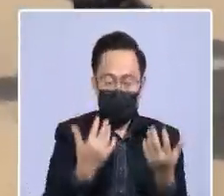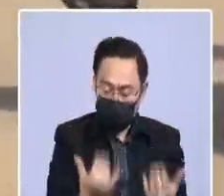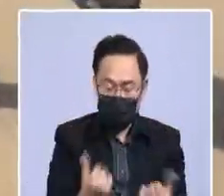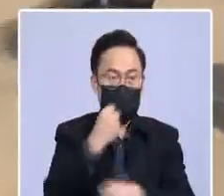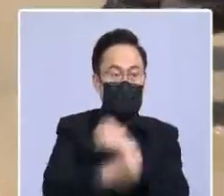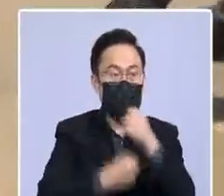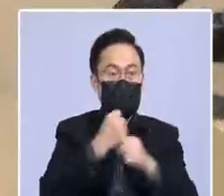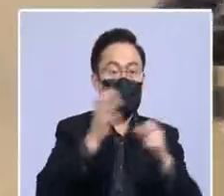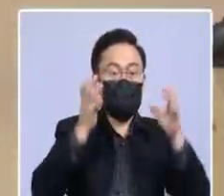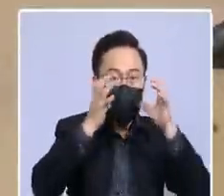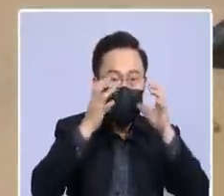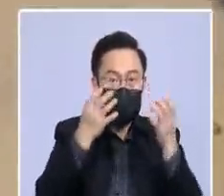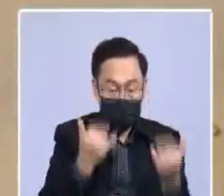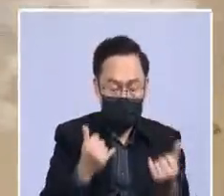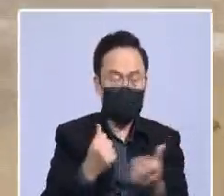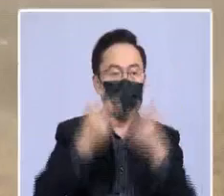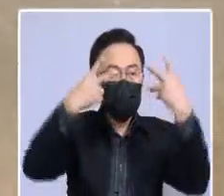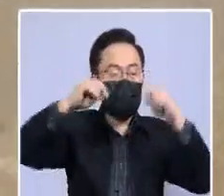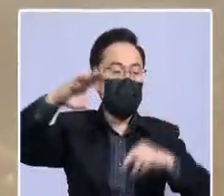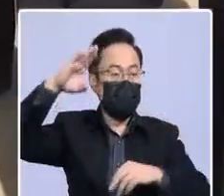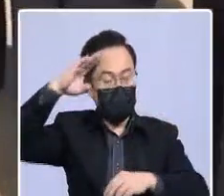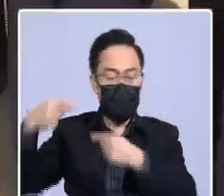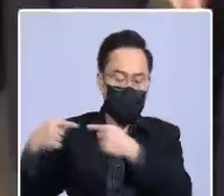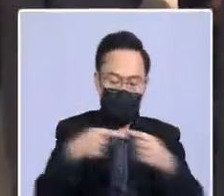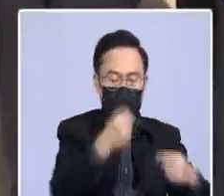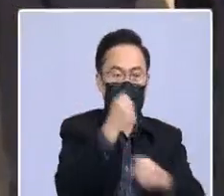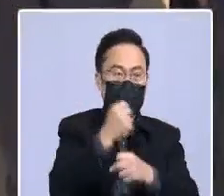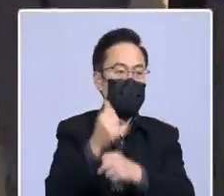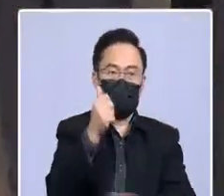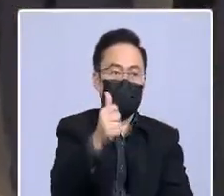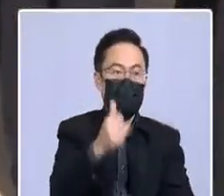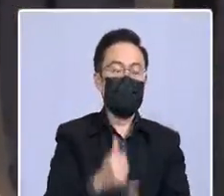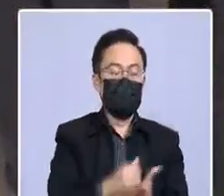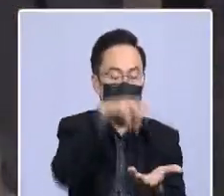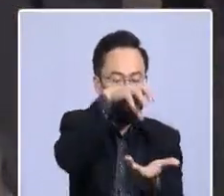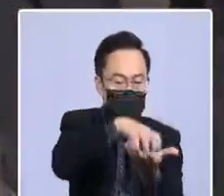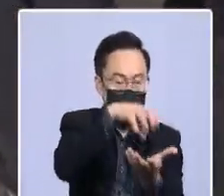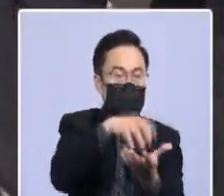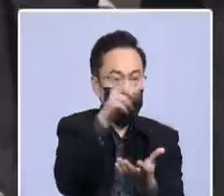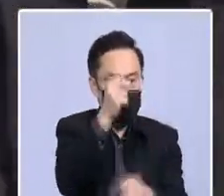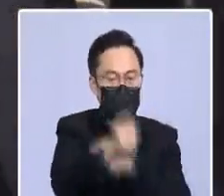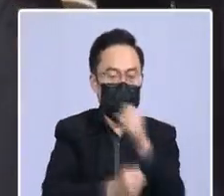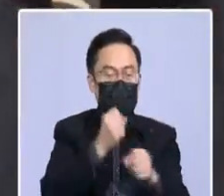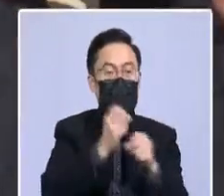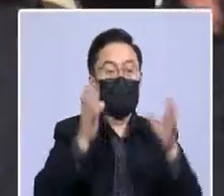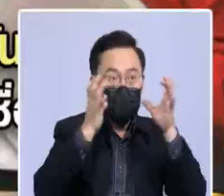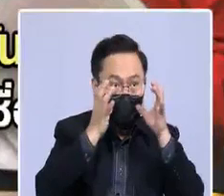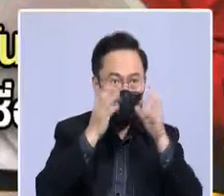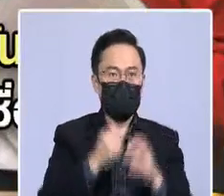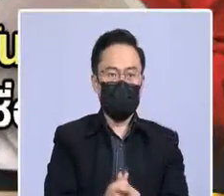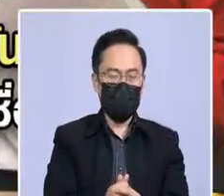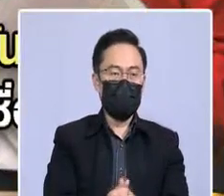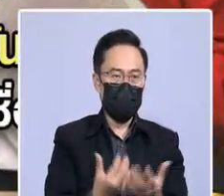นายกทำให้พลเอกประยุทธ์จะได้ดูแลบ้านเมืองอีกระยะหนึ่ง แต่ตอนนี้ท่านปีนี้เนี่ยจะเป็นปีขานที่สมพ